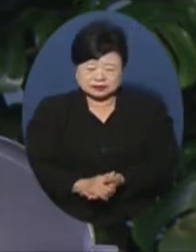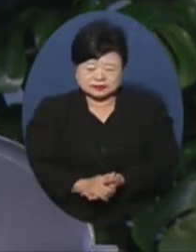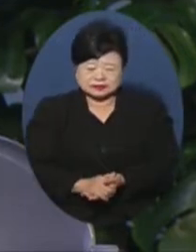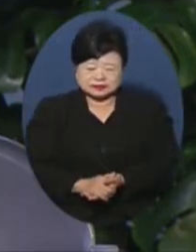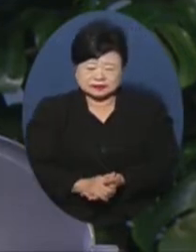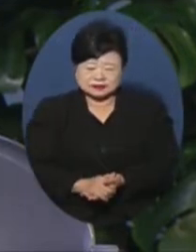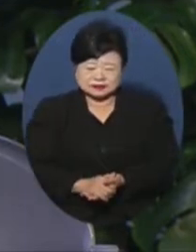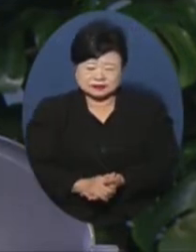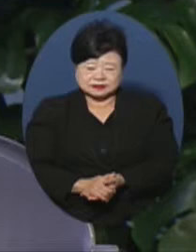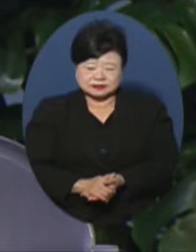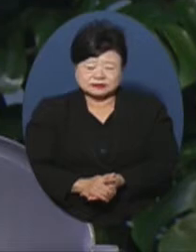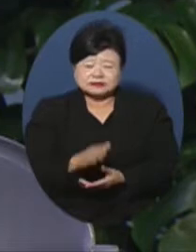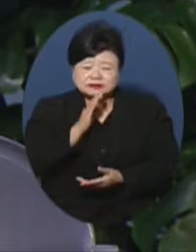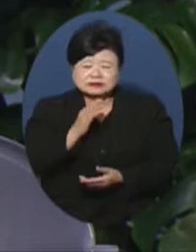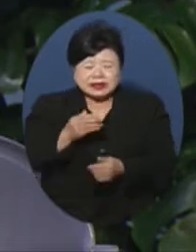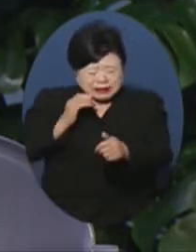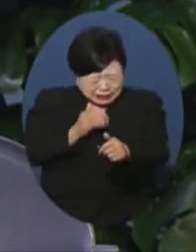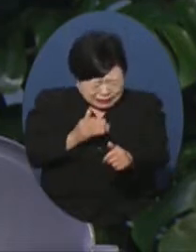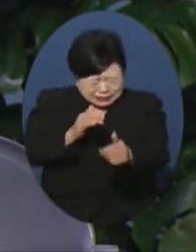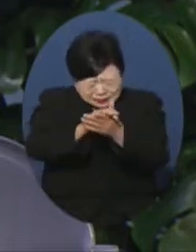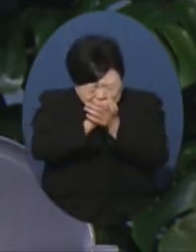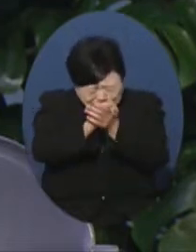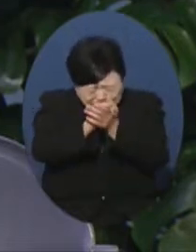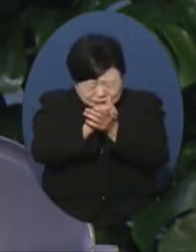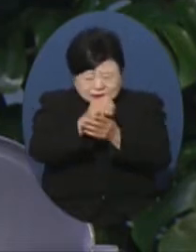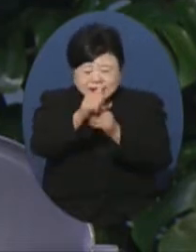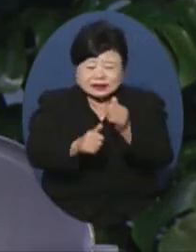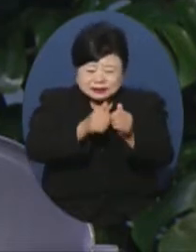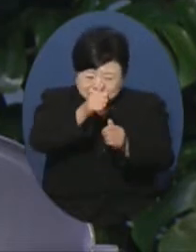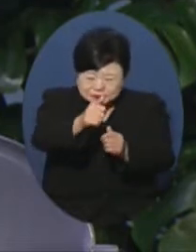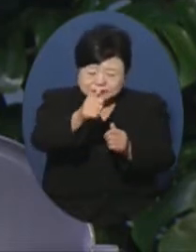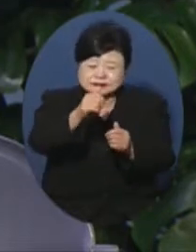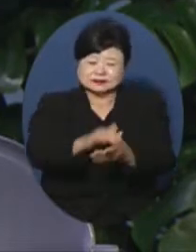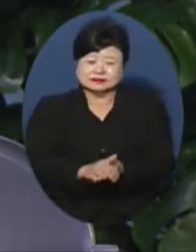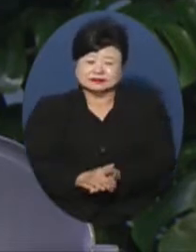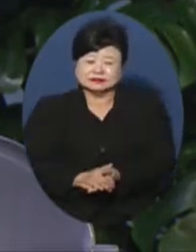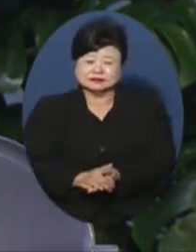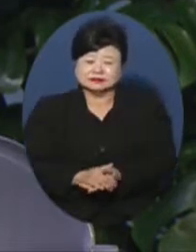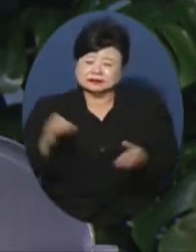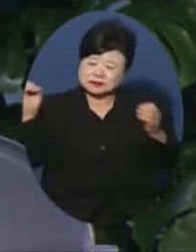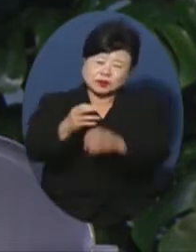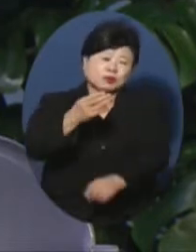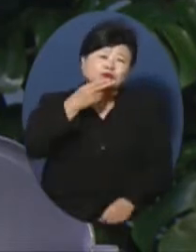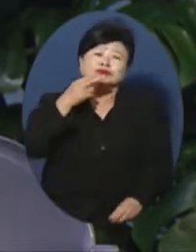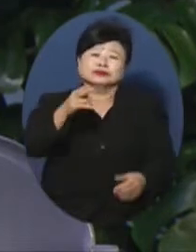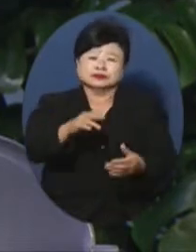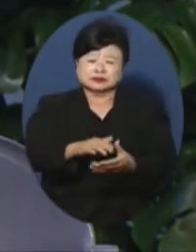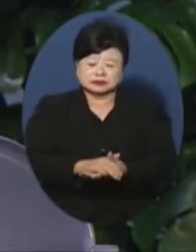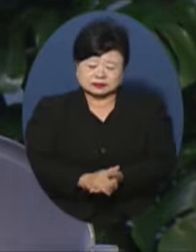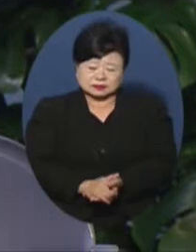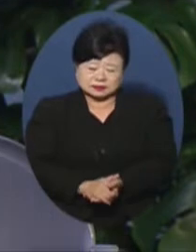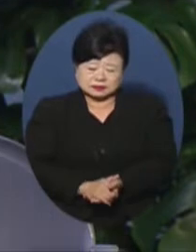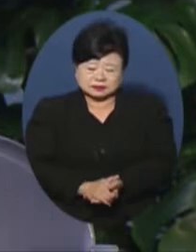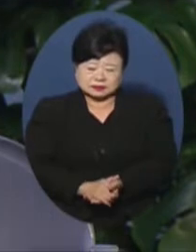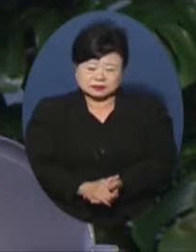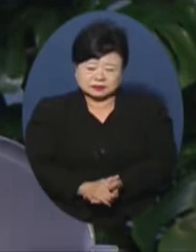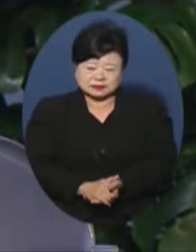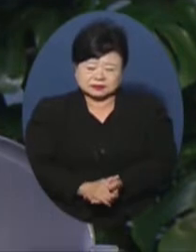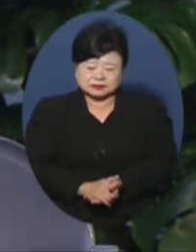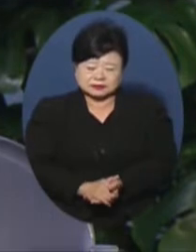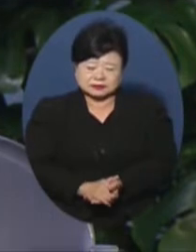해주십시오. 그렇게 간절히 기도했지만 하나님께서는 아무런 대답이